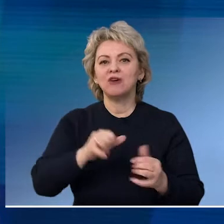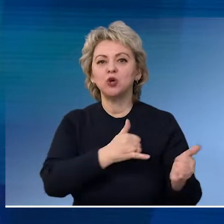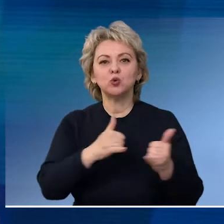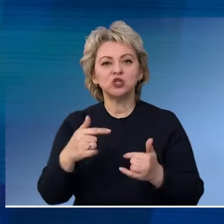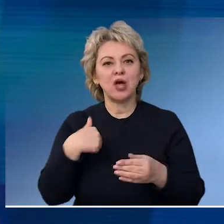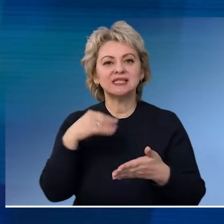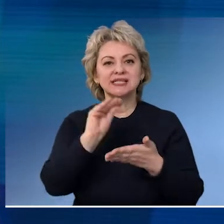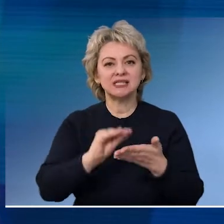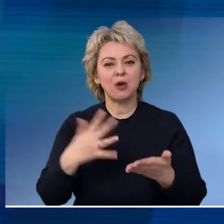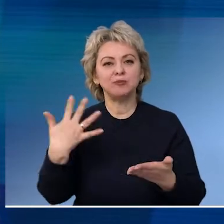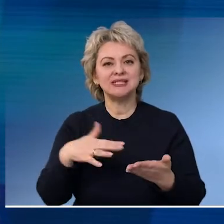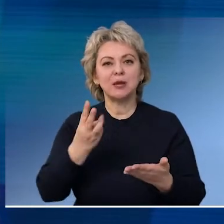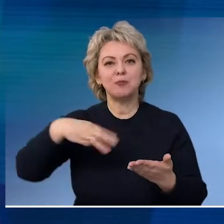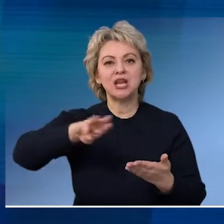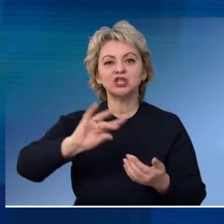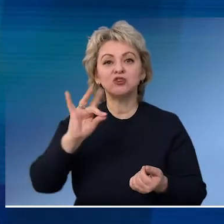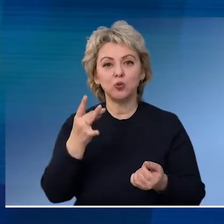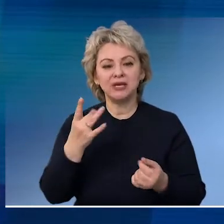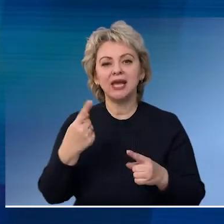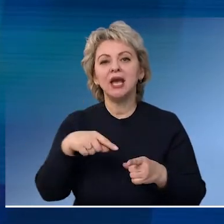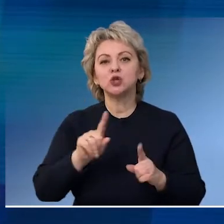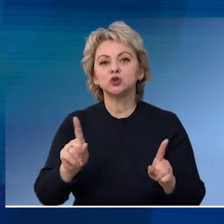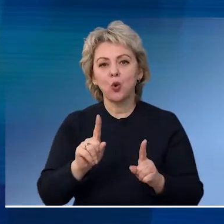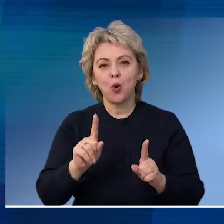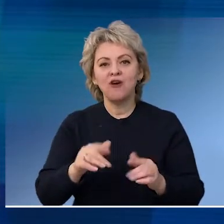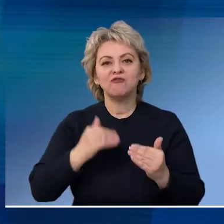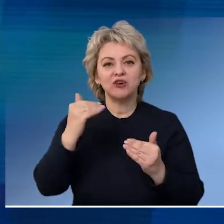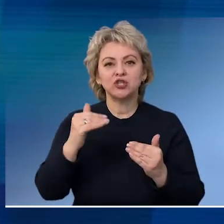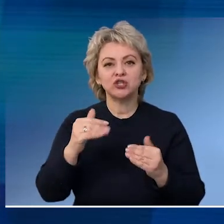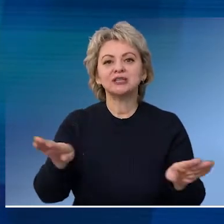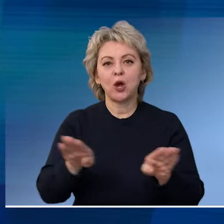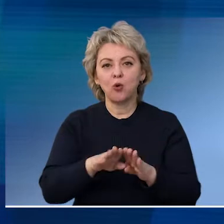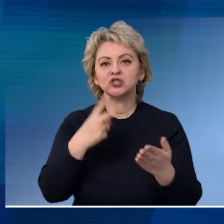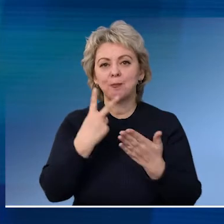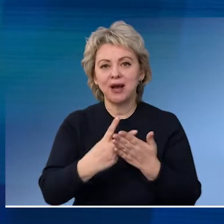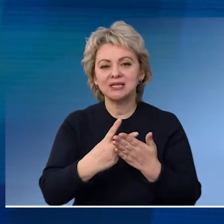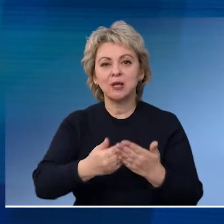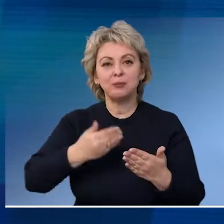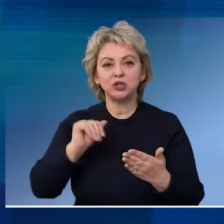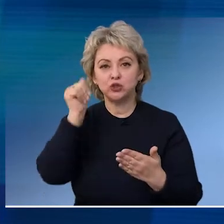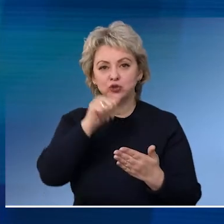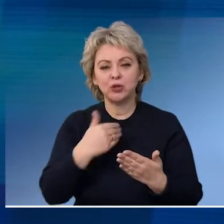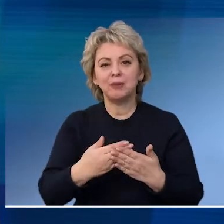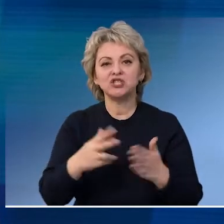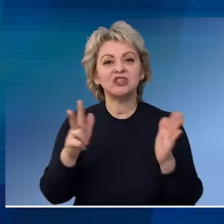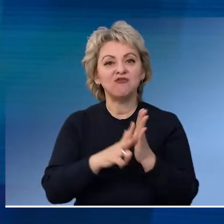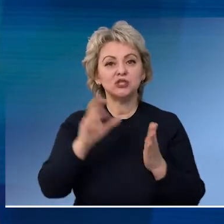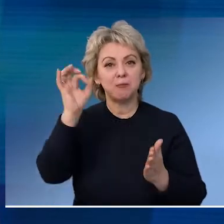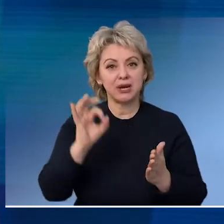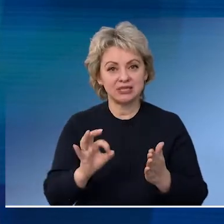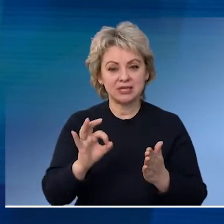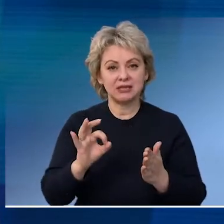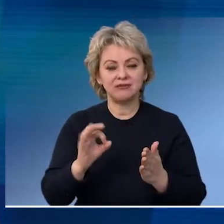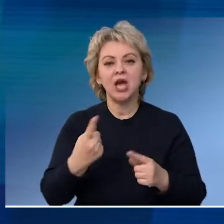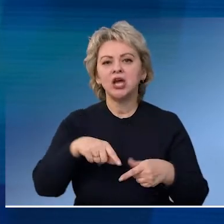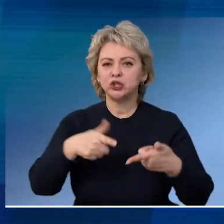бытовых услуг у нас составил 50 миллиардов рублей, что выше аналогичного показателя предыдущего периода почти на